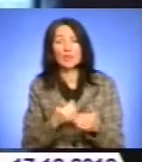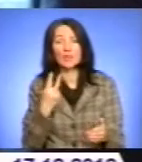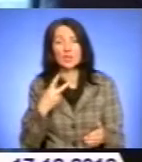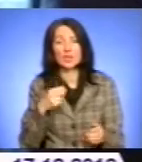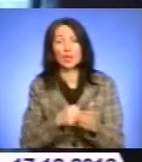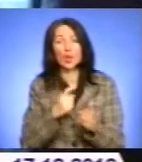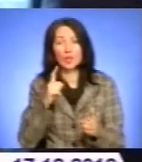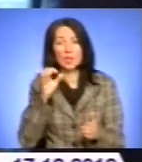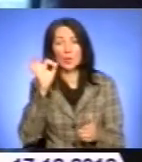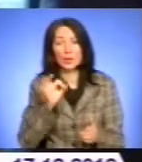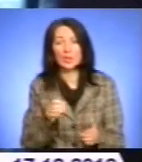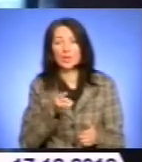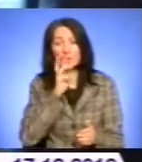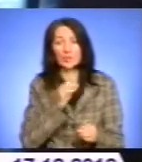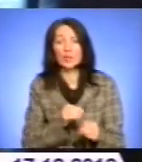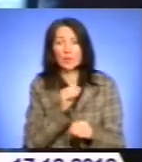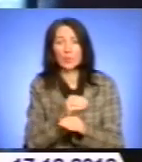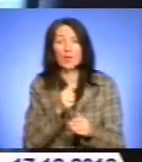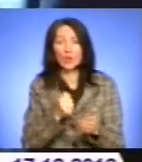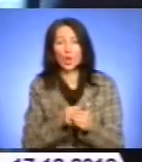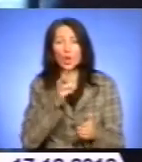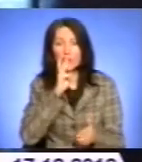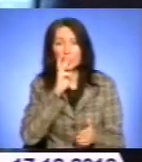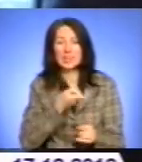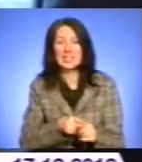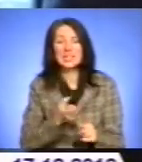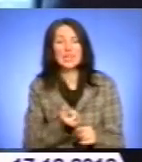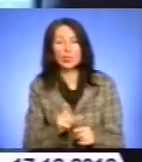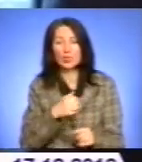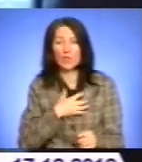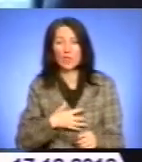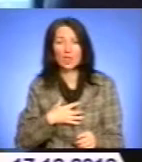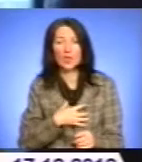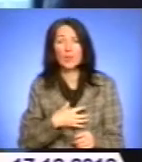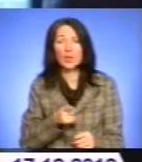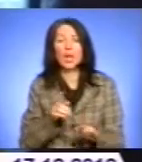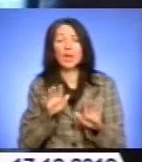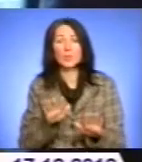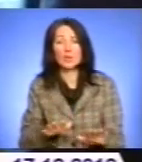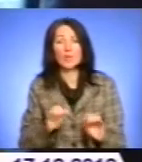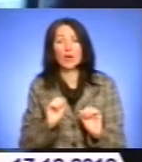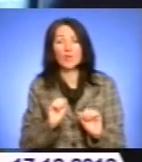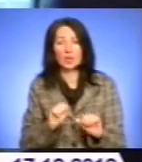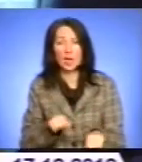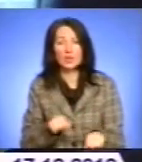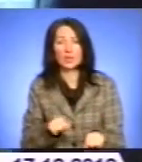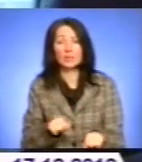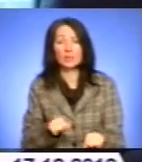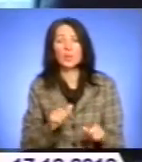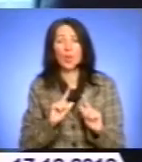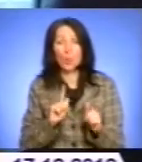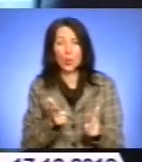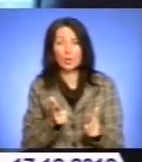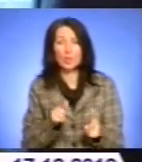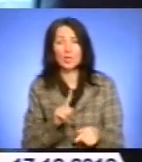до 100% надбавки до заробітної плати. Це дуже важливо, і місцева влада